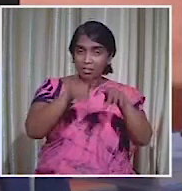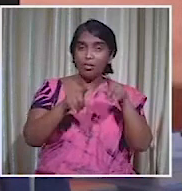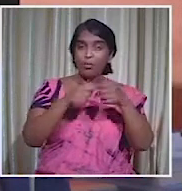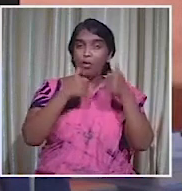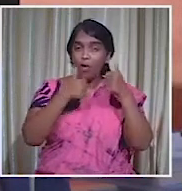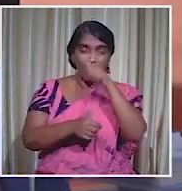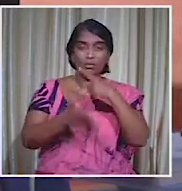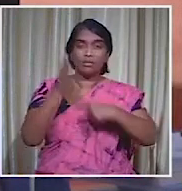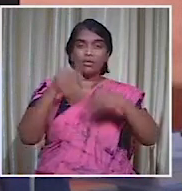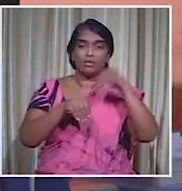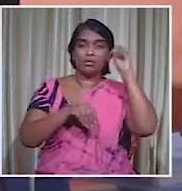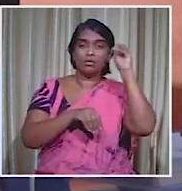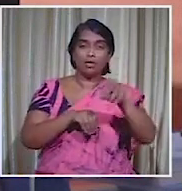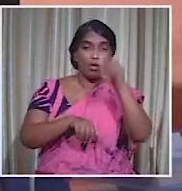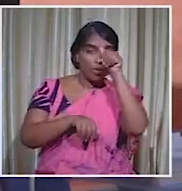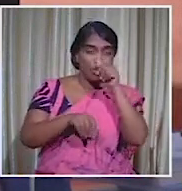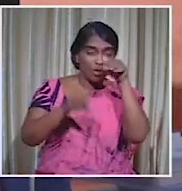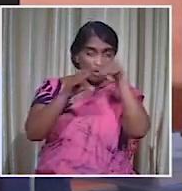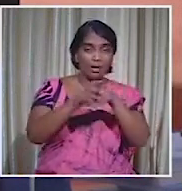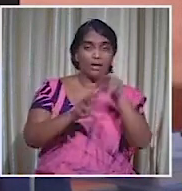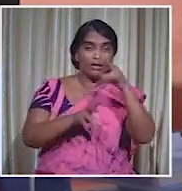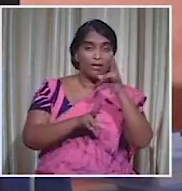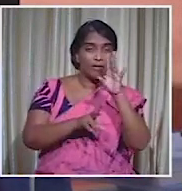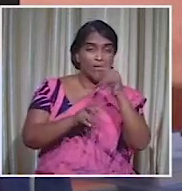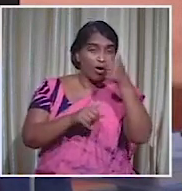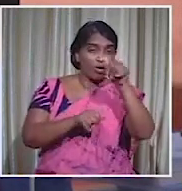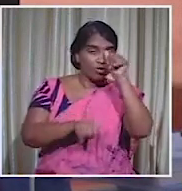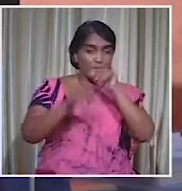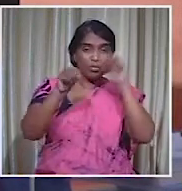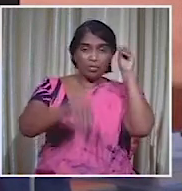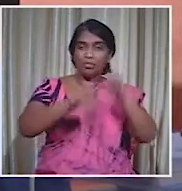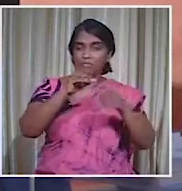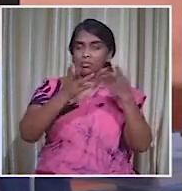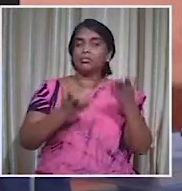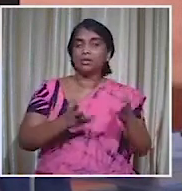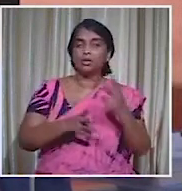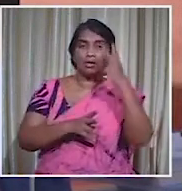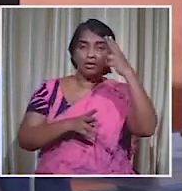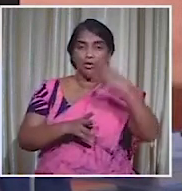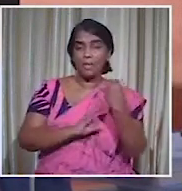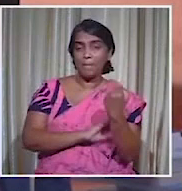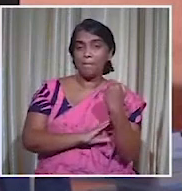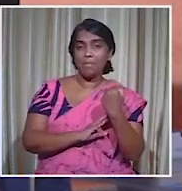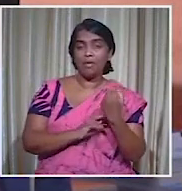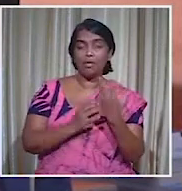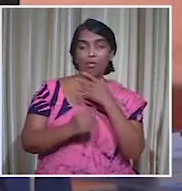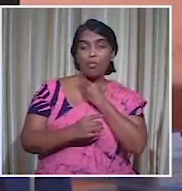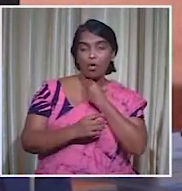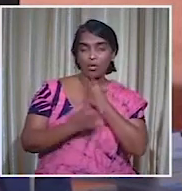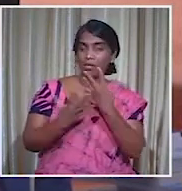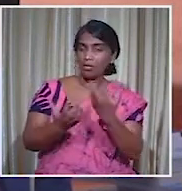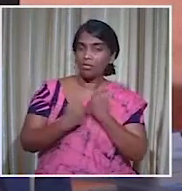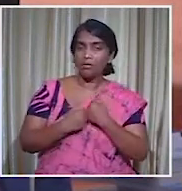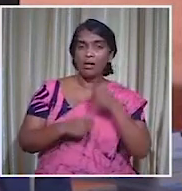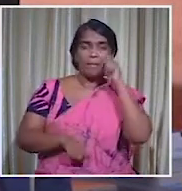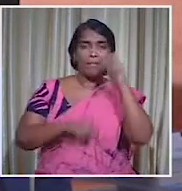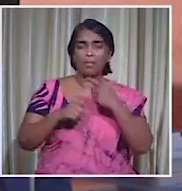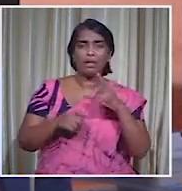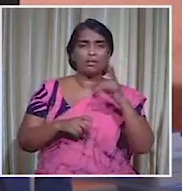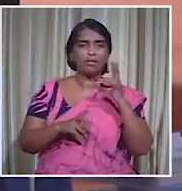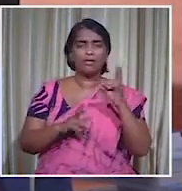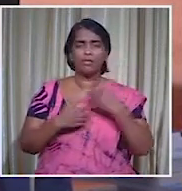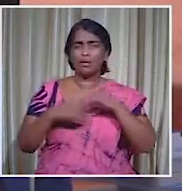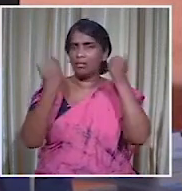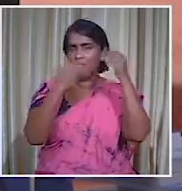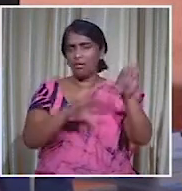හොඳම හොරාටනේ ඡන්දෙ දෙන්න ඕනේ. ඒක හොරු වශයෙන් 225න් හොඳම හොරු ටික ඡන්දෙ දාලා එවුවම 3-2 බලයත් බොරු කරලා ගත්තන් පස්සේ ජනතාව 225 එපා